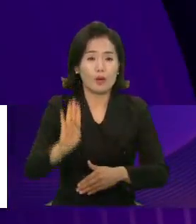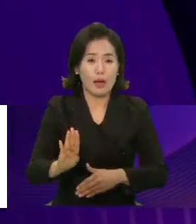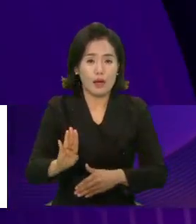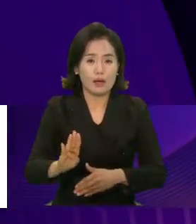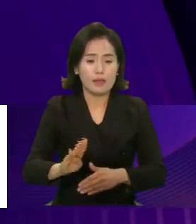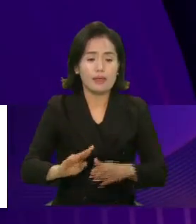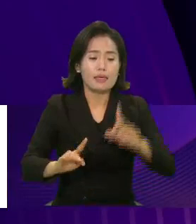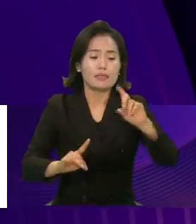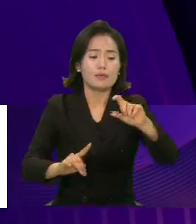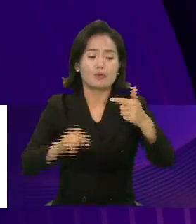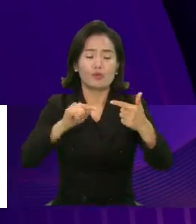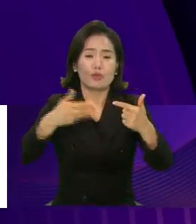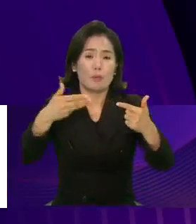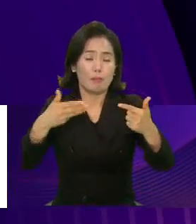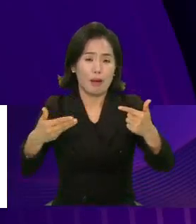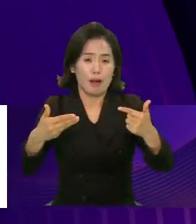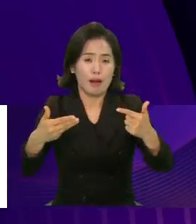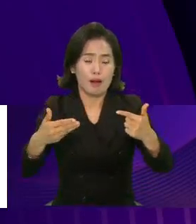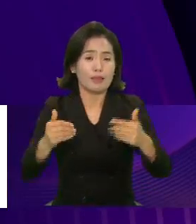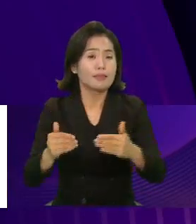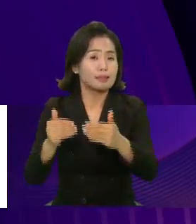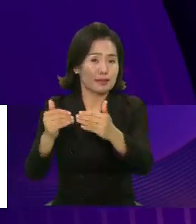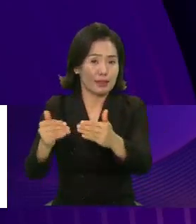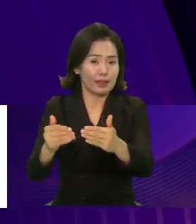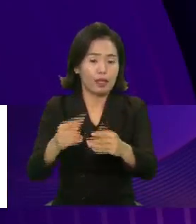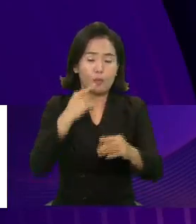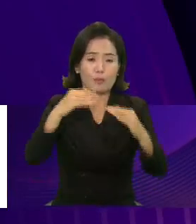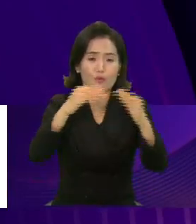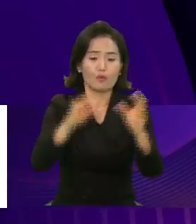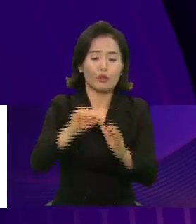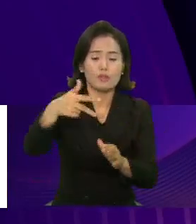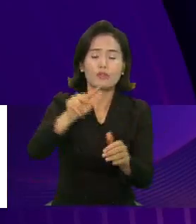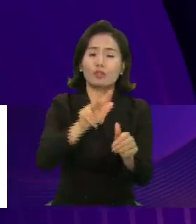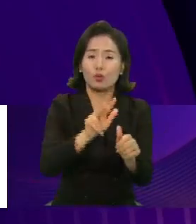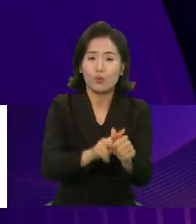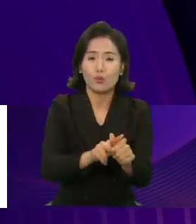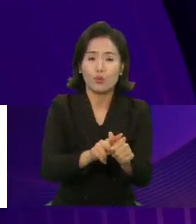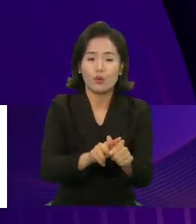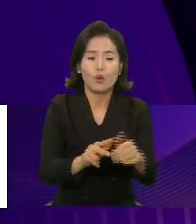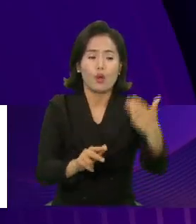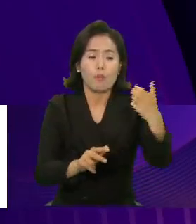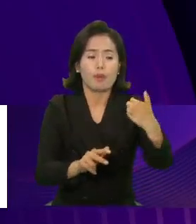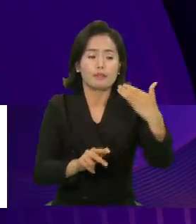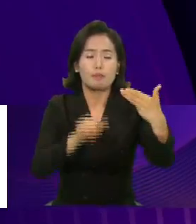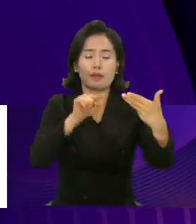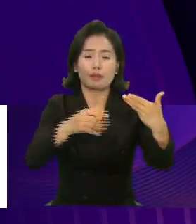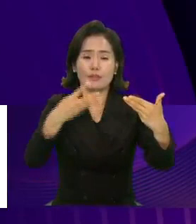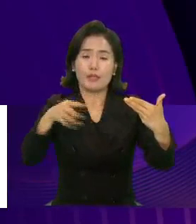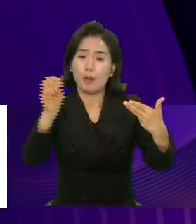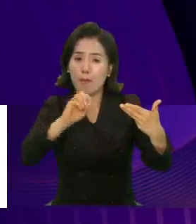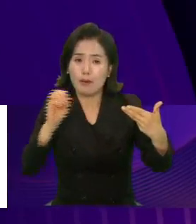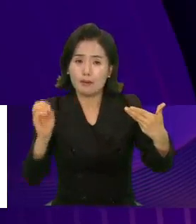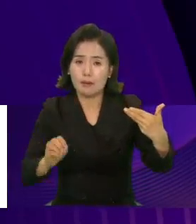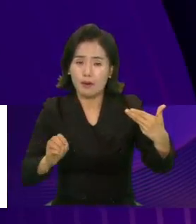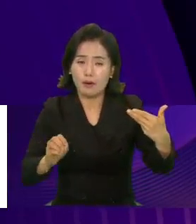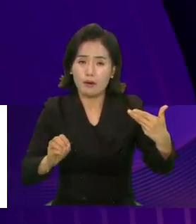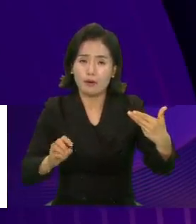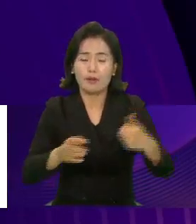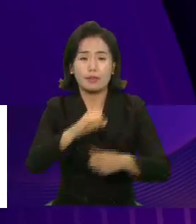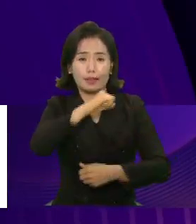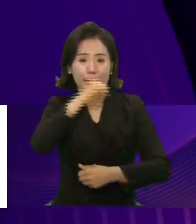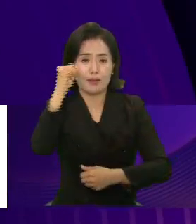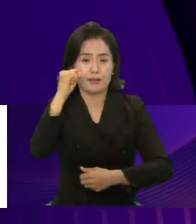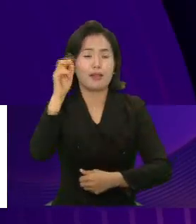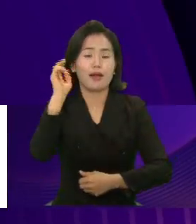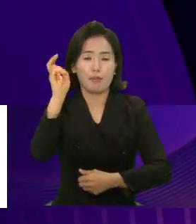가보겠습니다. 16.8%까지 개표가 진행됐고요. 민주당의 정진욱 후보가 88.4% 득표율을 기록하면서